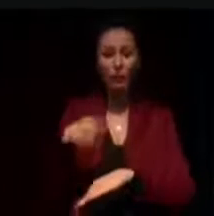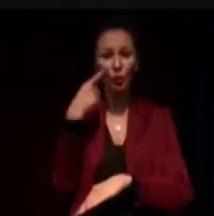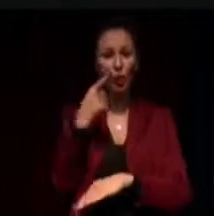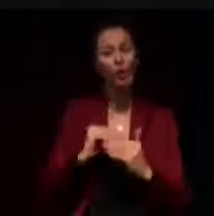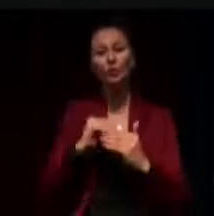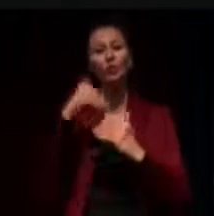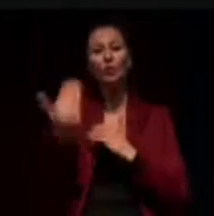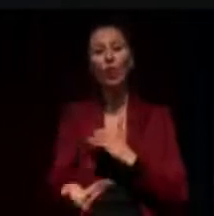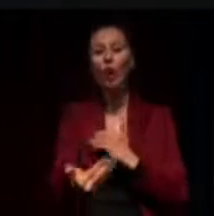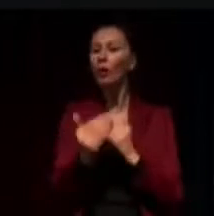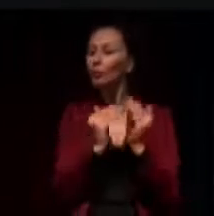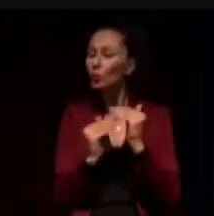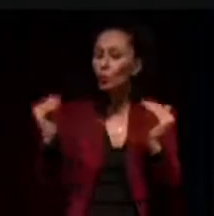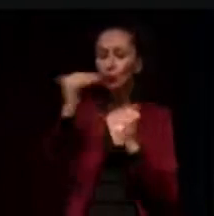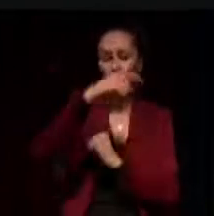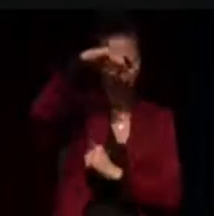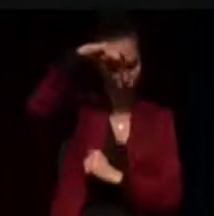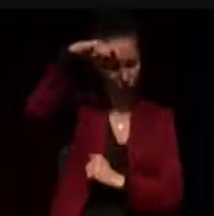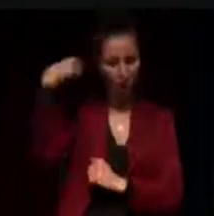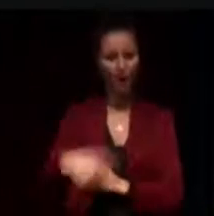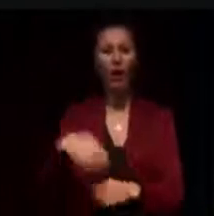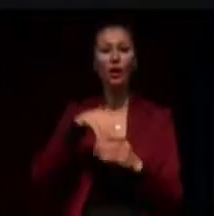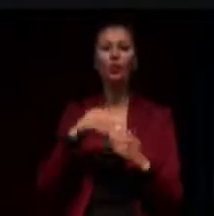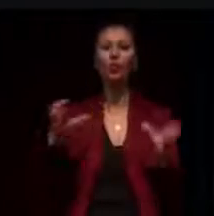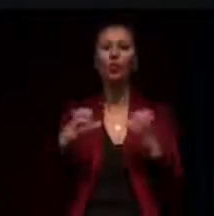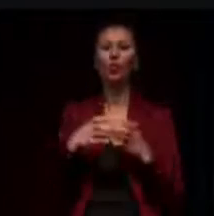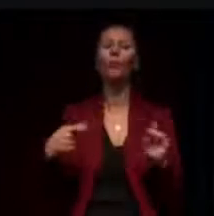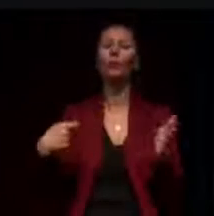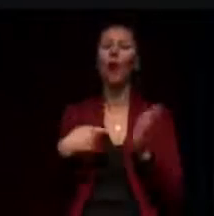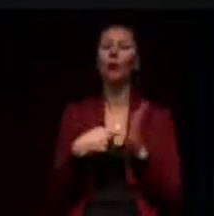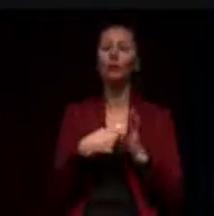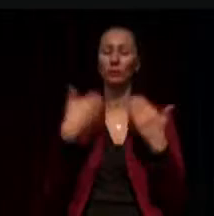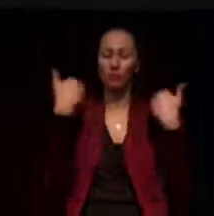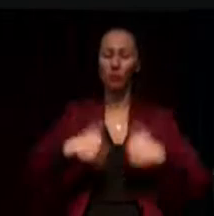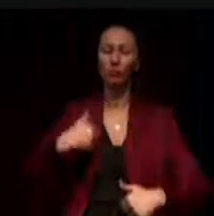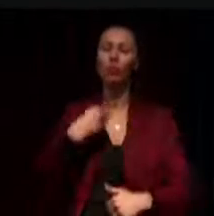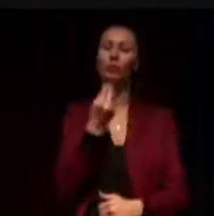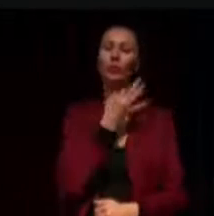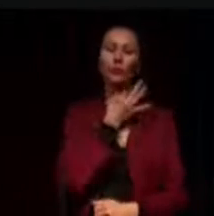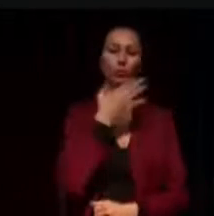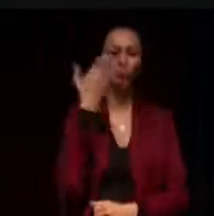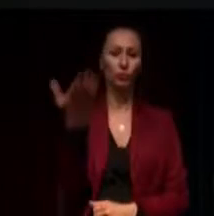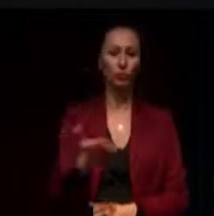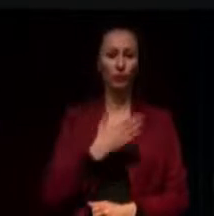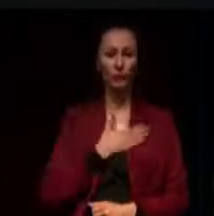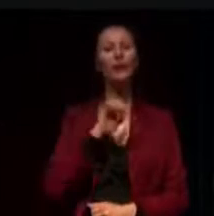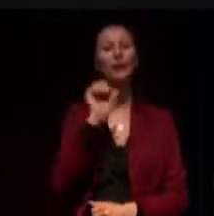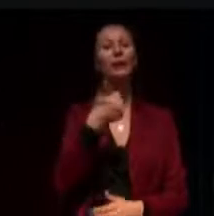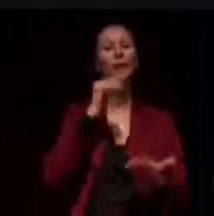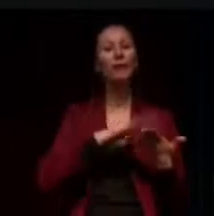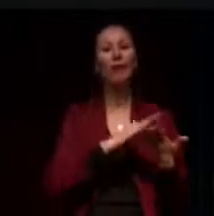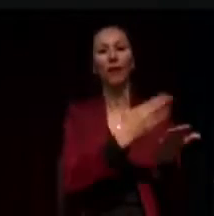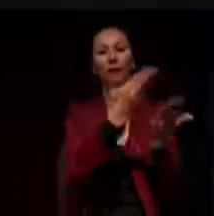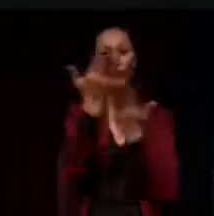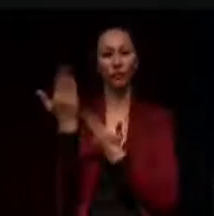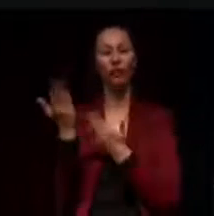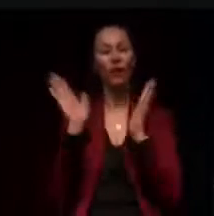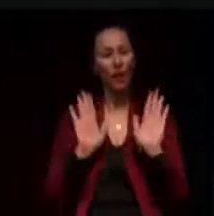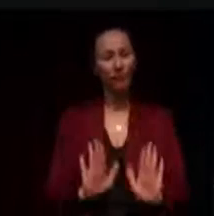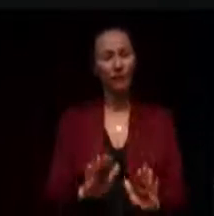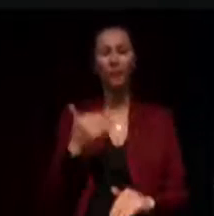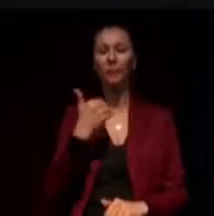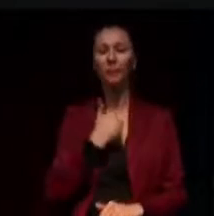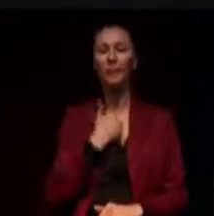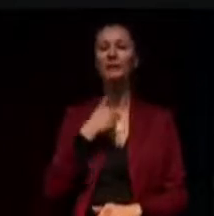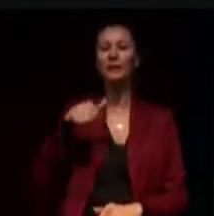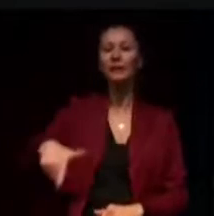deprem sonrasındaki üstün çabalarından dolayı da grubum adına kendilerine şükranlarımı sunuyorum. Şimdi kıymetli arkadaşlar, evet